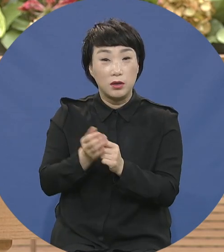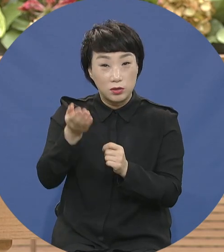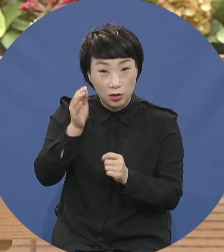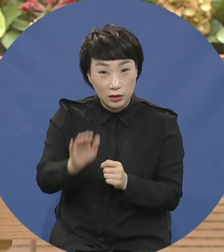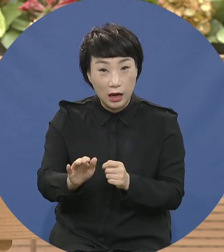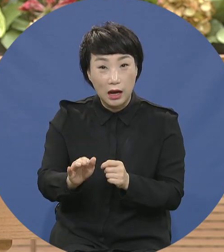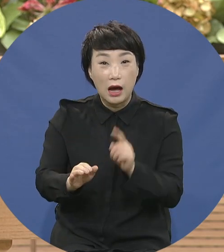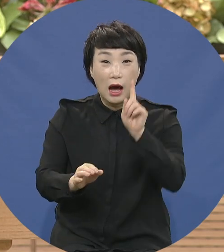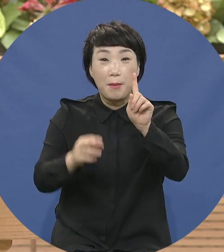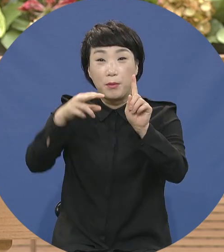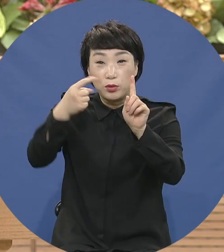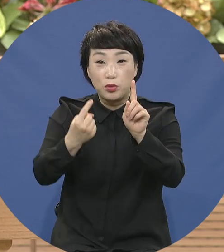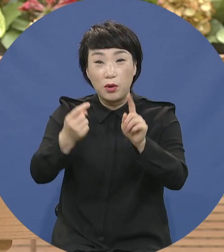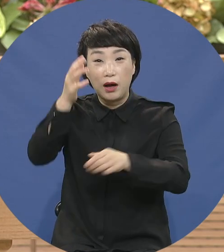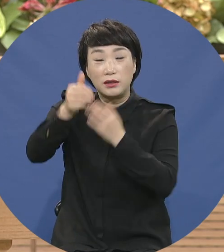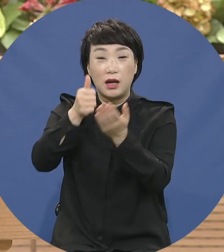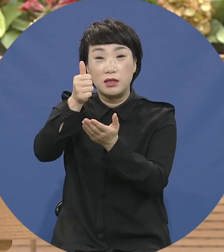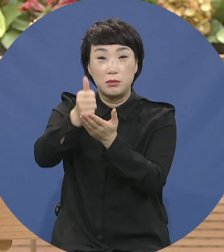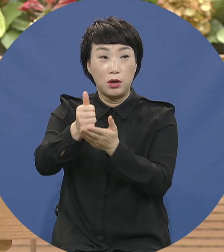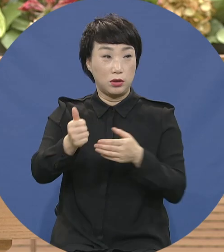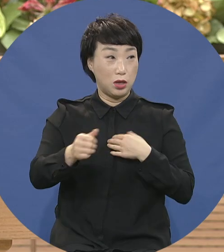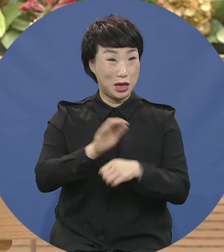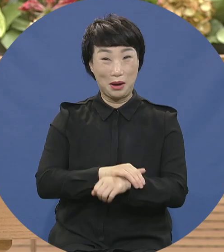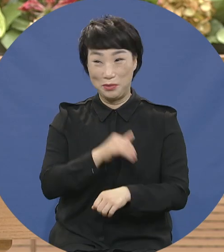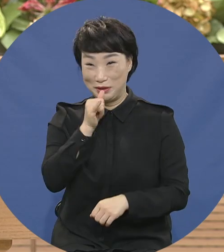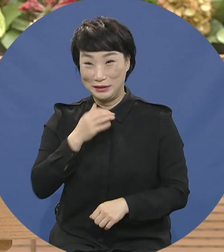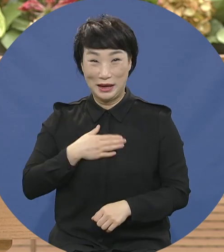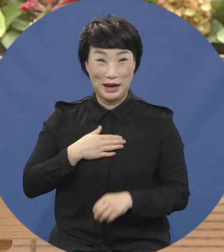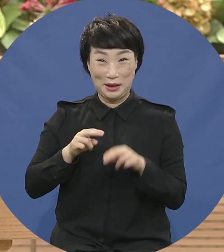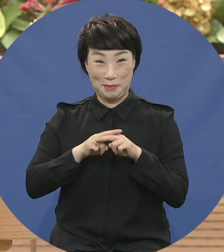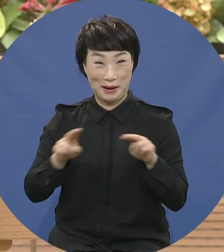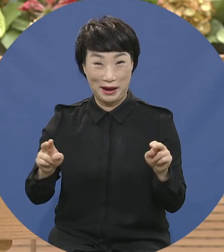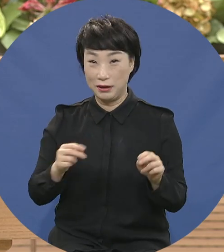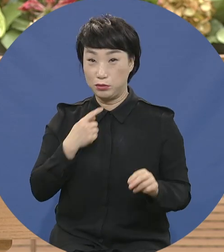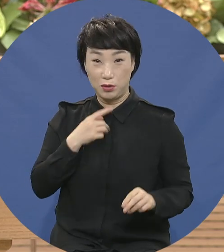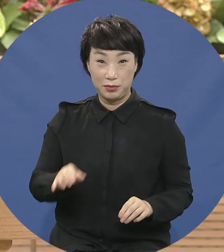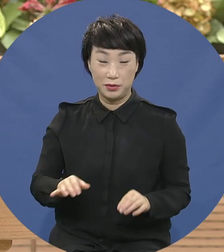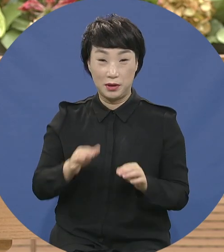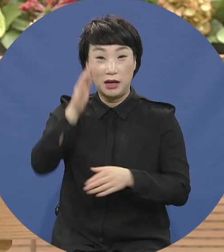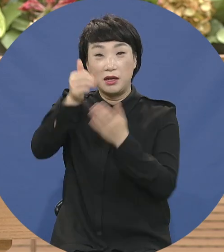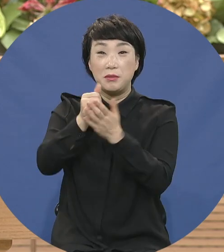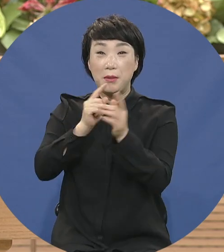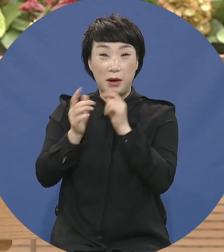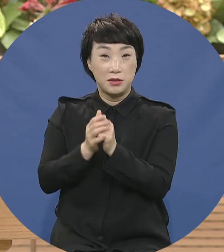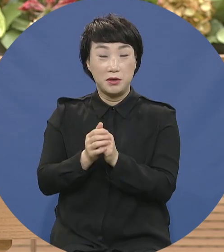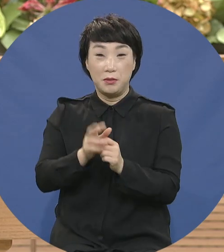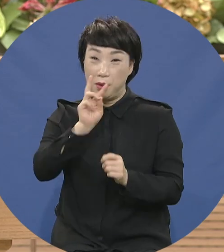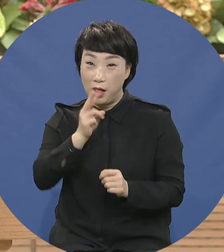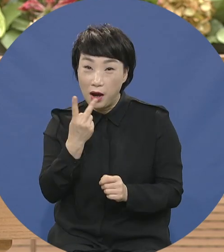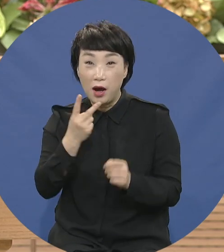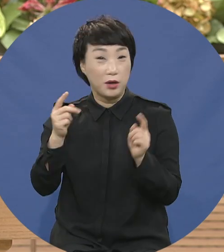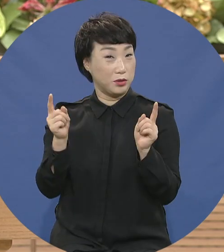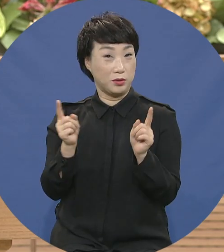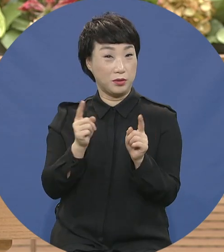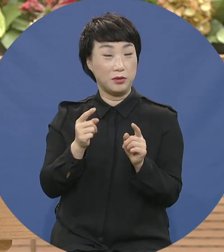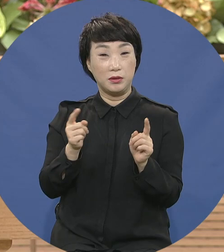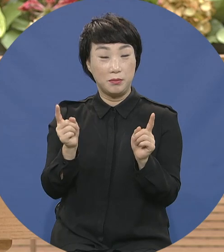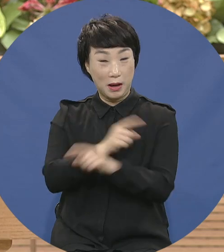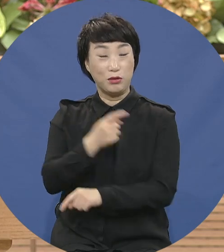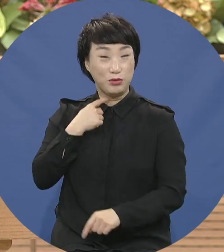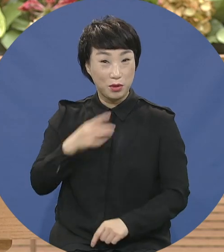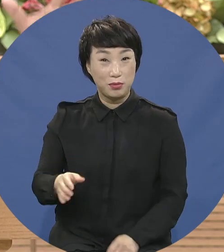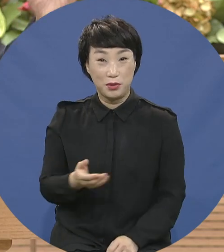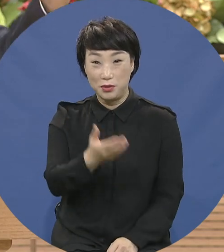말씀이라도 단 한 번도 잘못됐다고 수정하거나 바꾸거나 변경시키거나